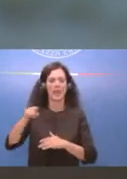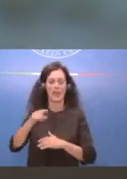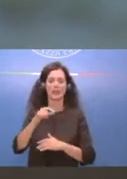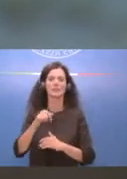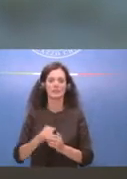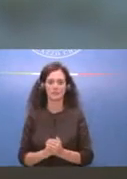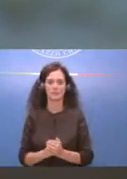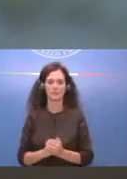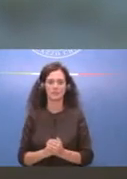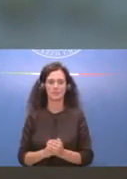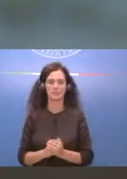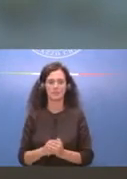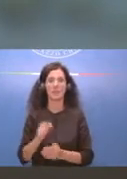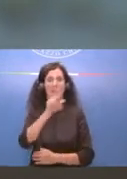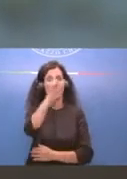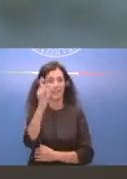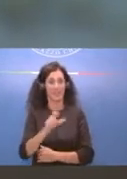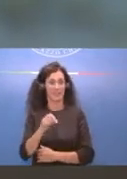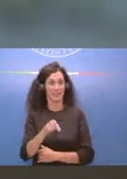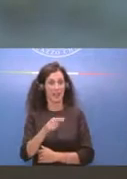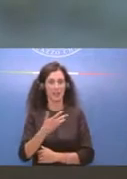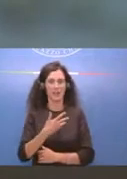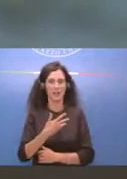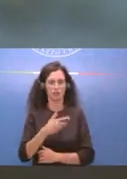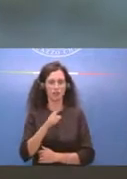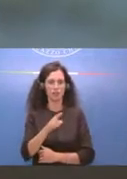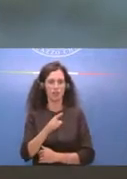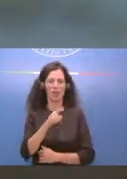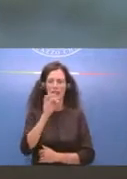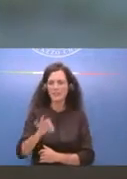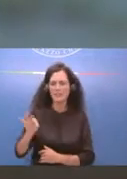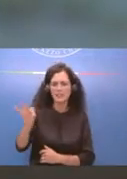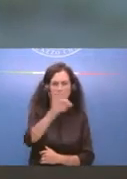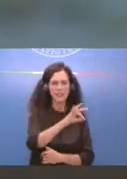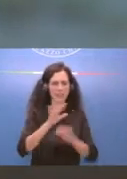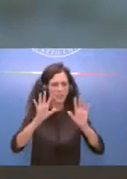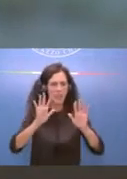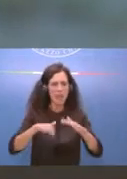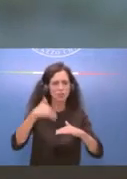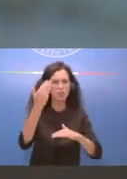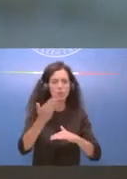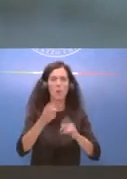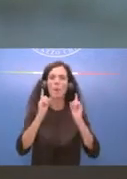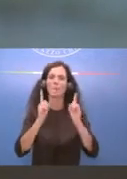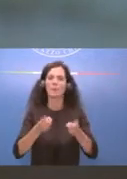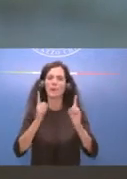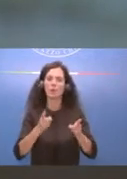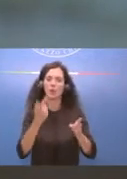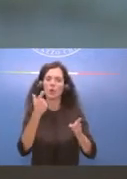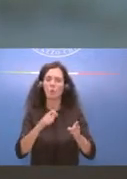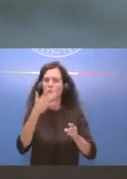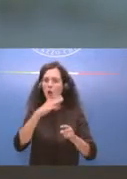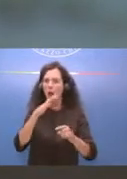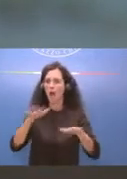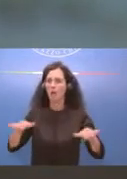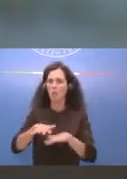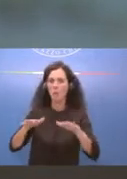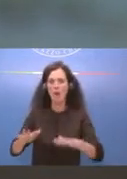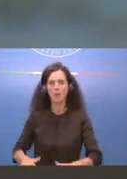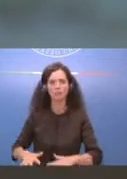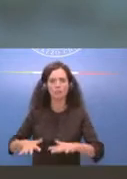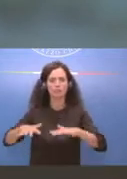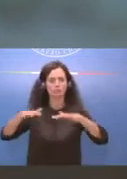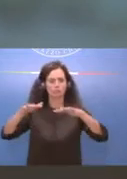più di dieci siti del patrimonio dell'umanità sono in pericolo per l'innalzamento del livello del mare